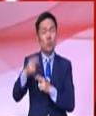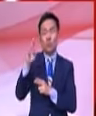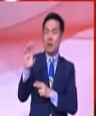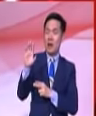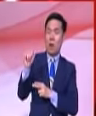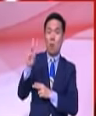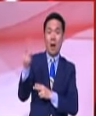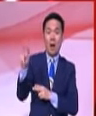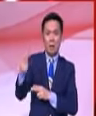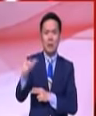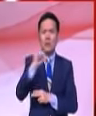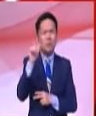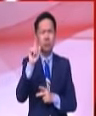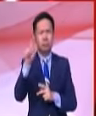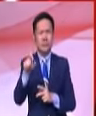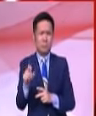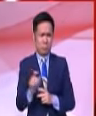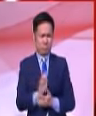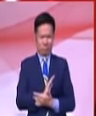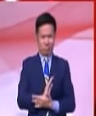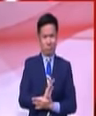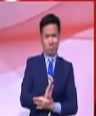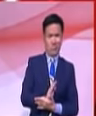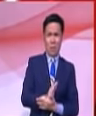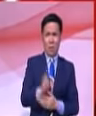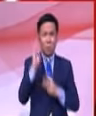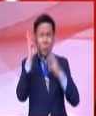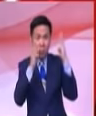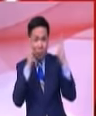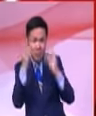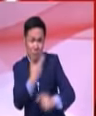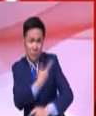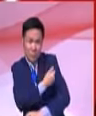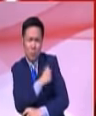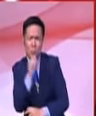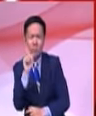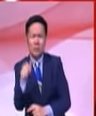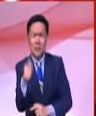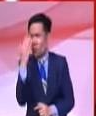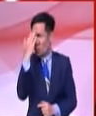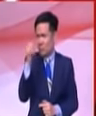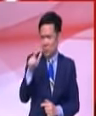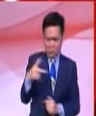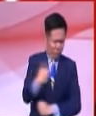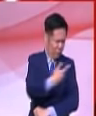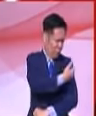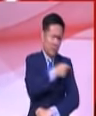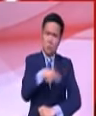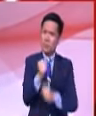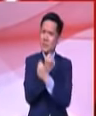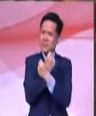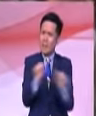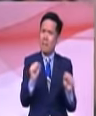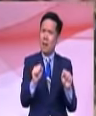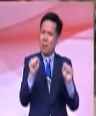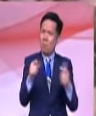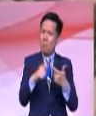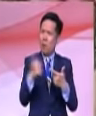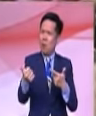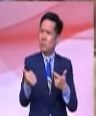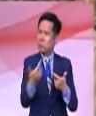rakyat tidak perlu merasa was-was atau takut dengan vaksin diberikan kerajaan kerana ianya selamat dan terkawal.